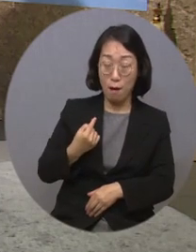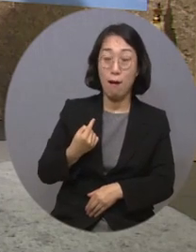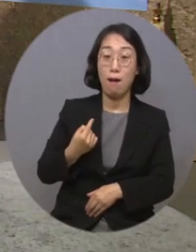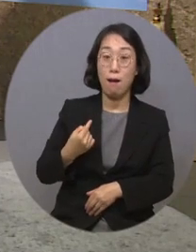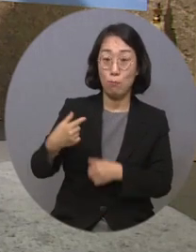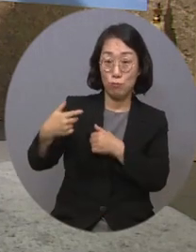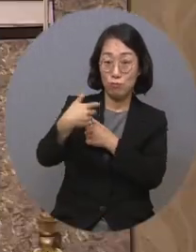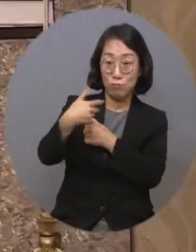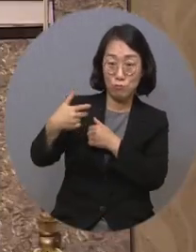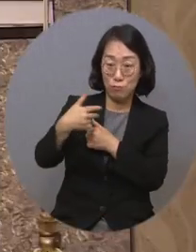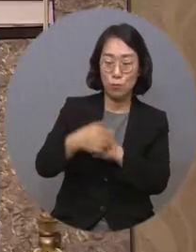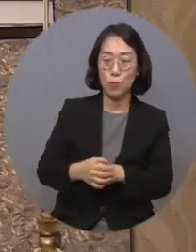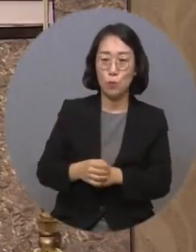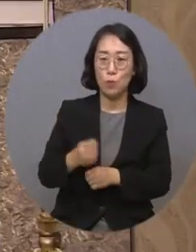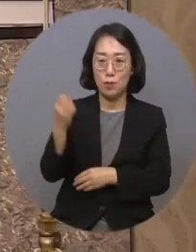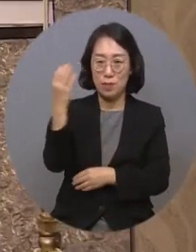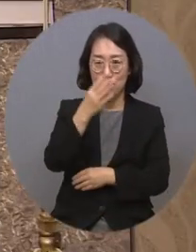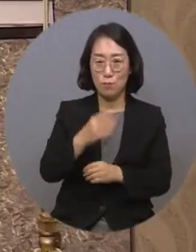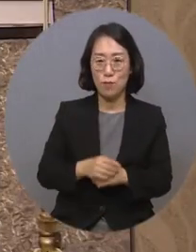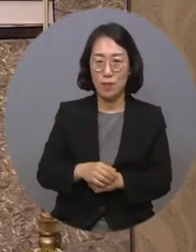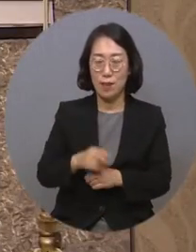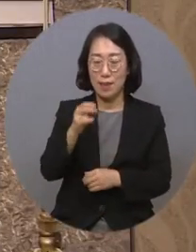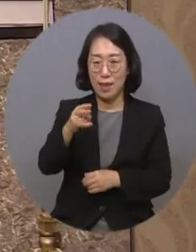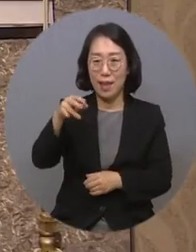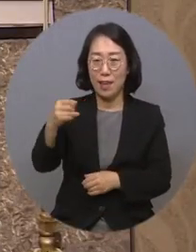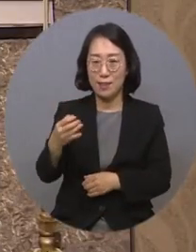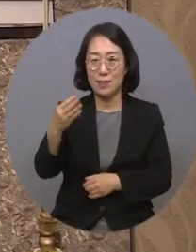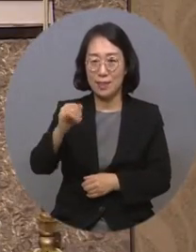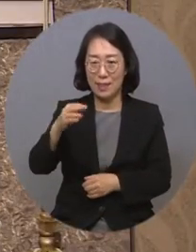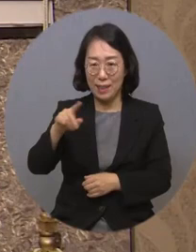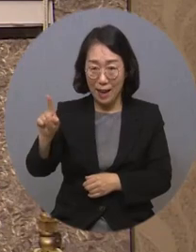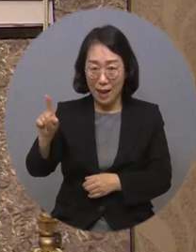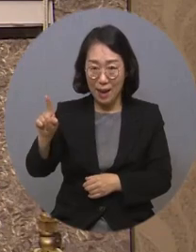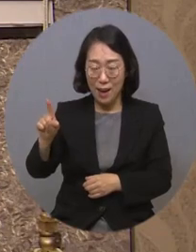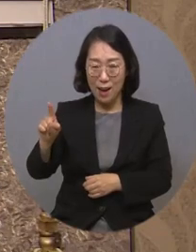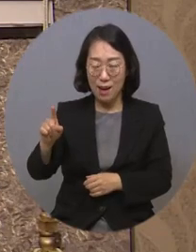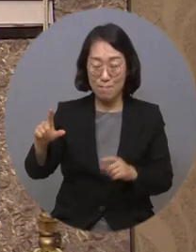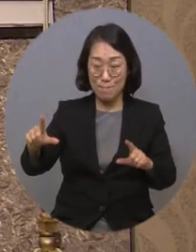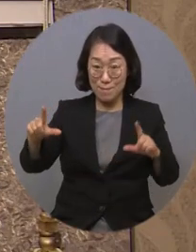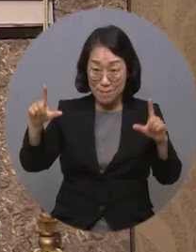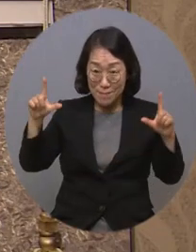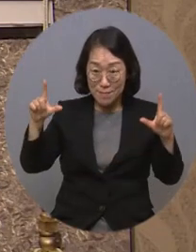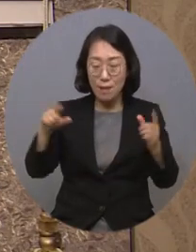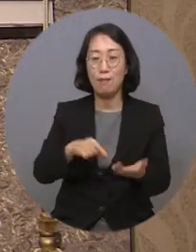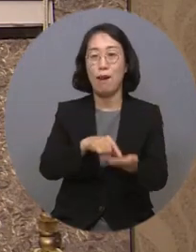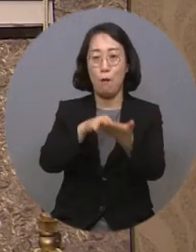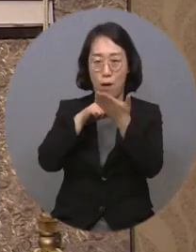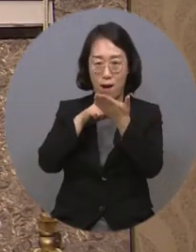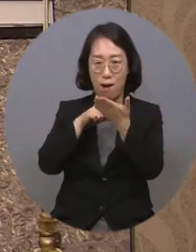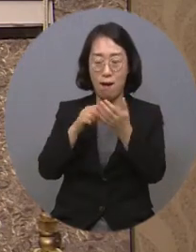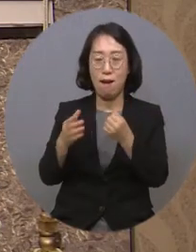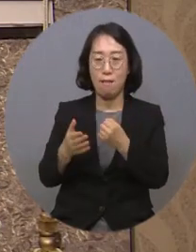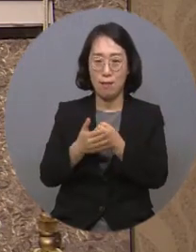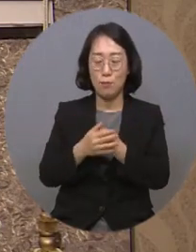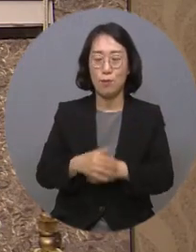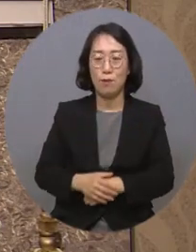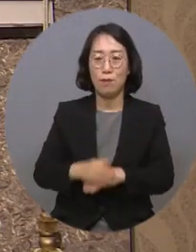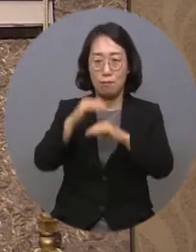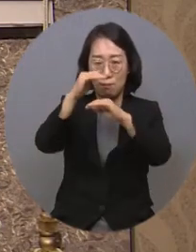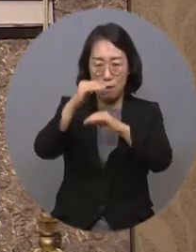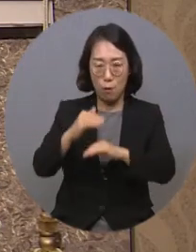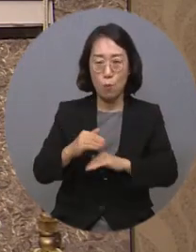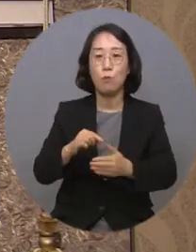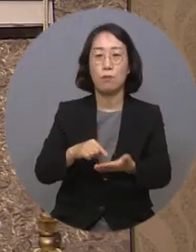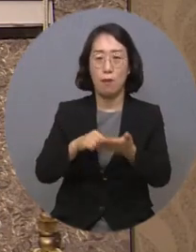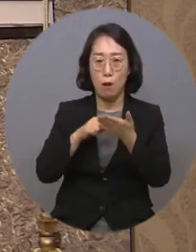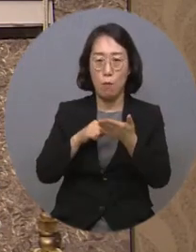네. 그 신문에도 우리 에그리나가 주로 나오고 군은 조금 나오고 이렇게 상당히 그렇군요. 많은 부분을 할애해서